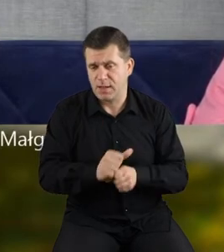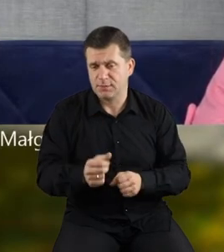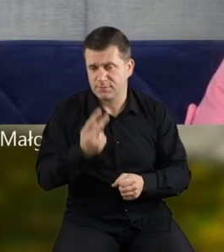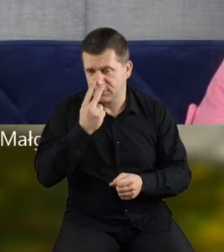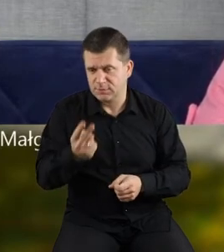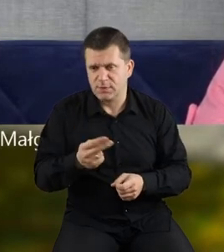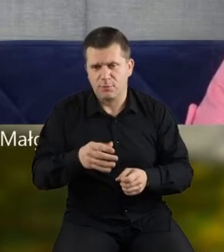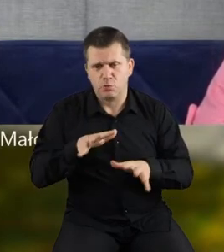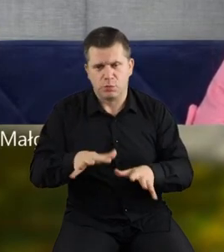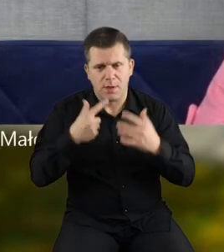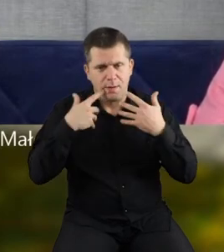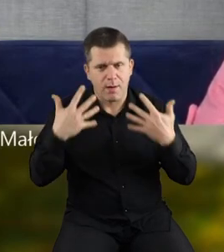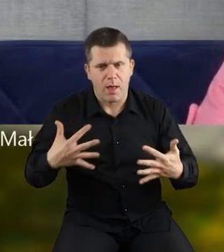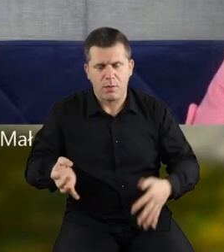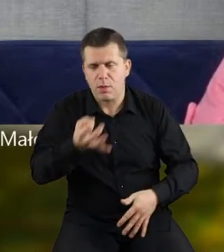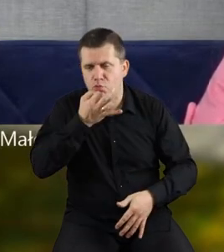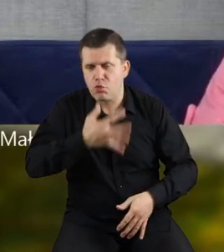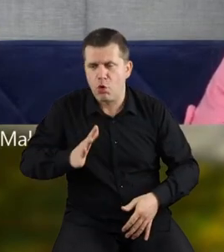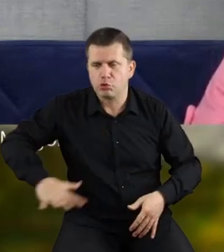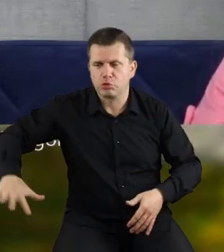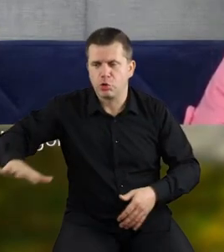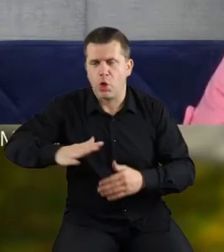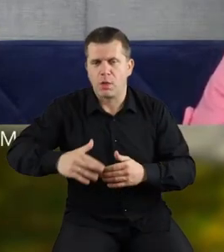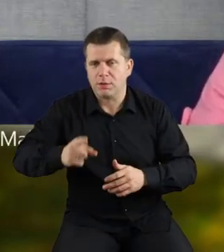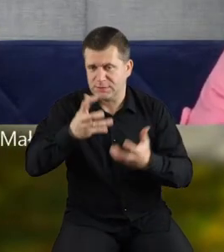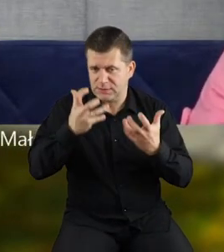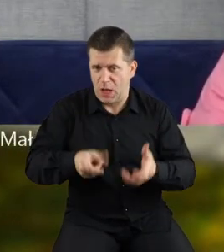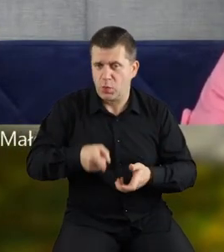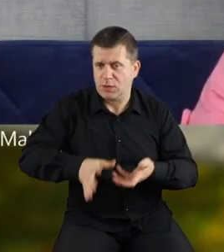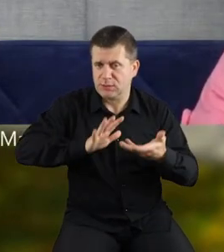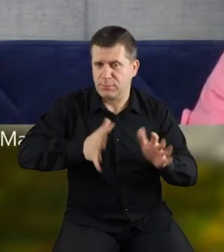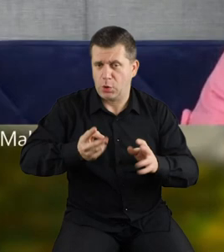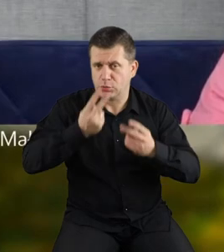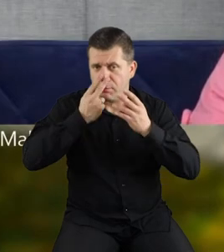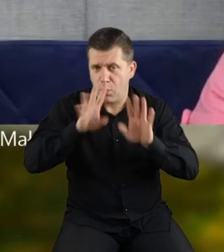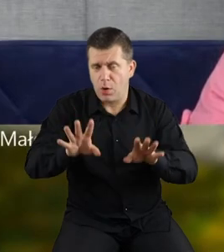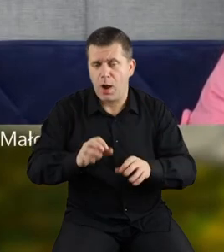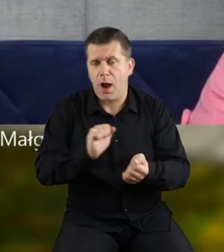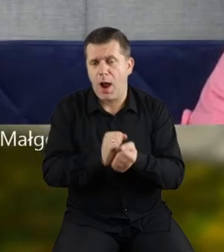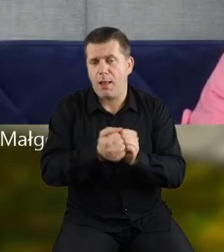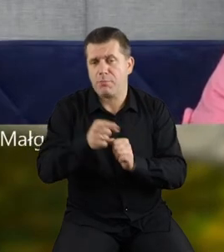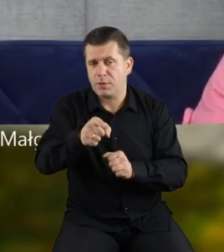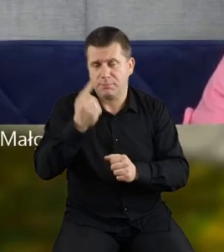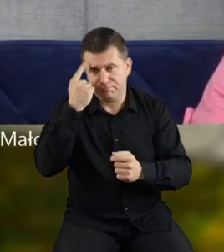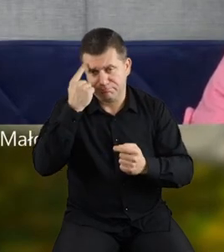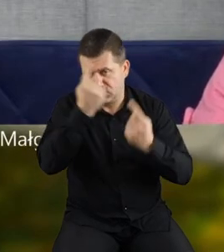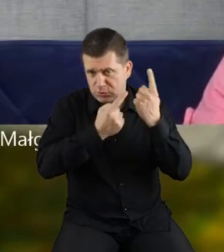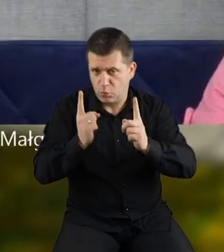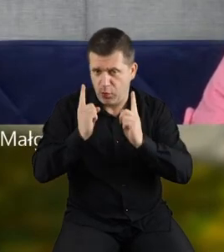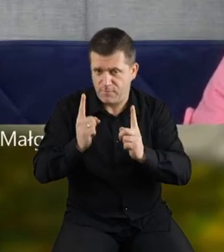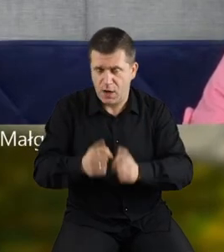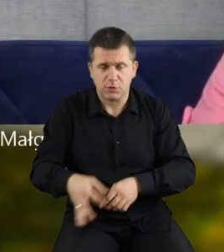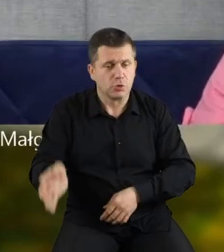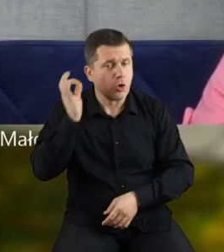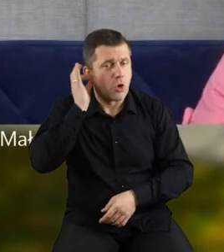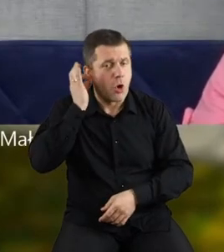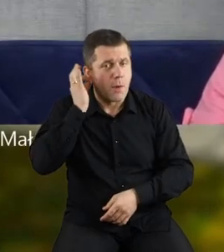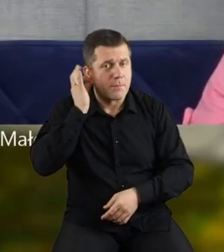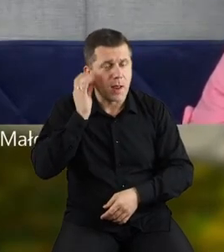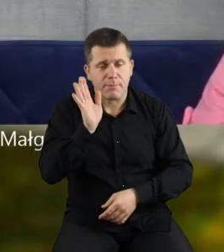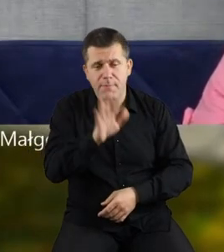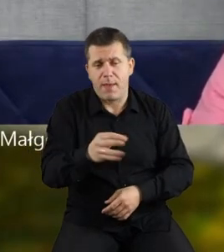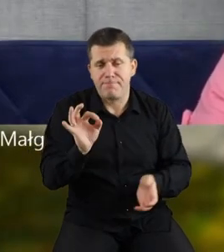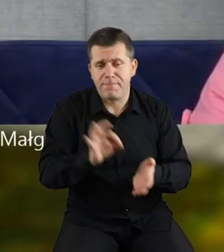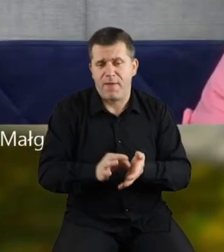z wielką radością młodszego otoczenia. Czy chciałaś w ten sposób pokazać, albo czy uważasz, że